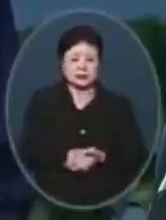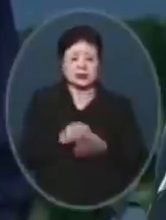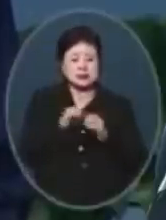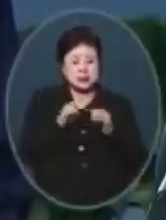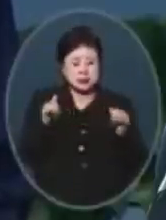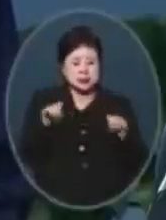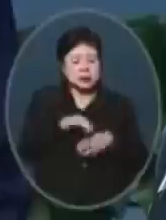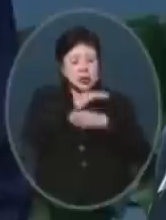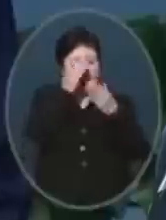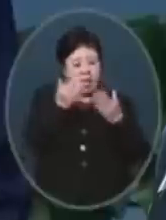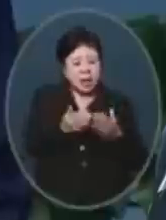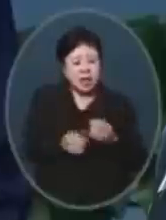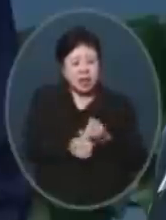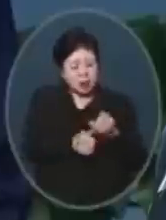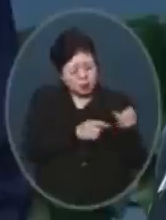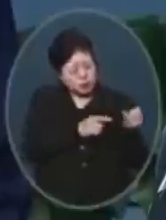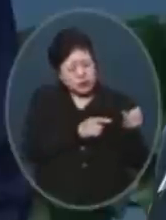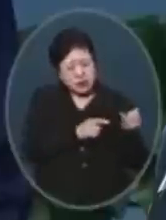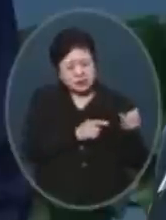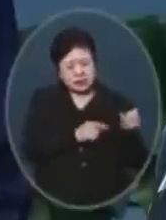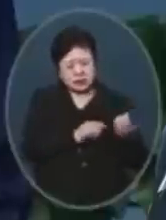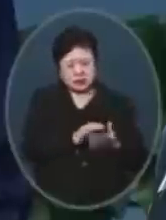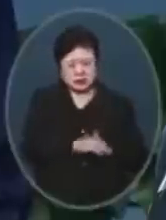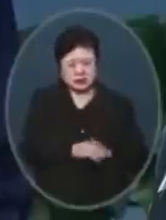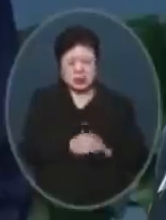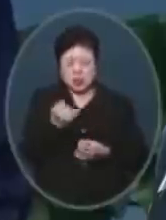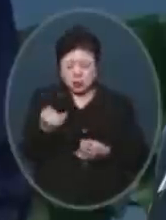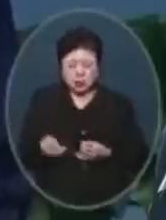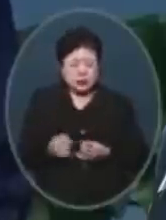사람들이 다 이 아내가 아니라